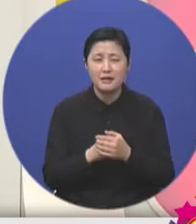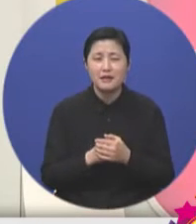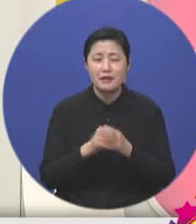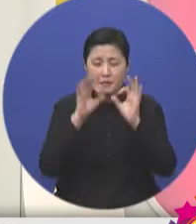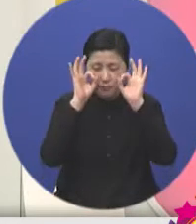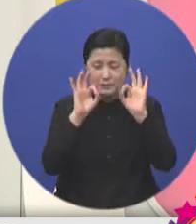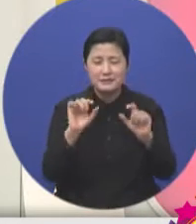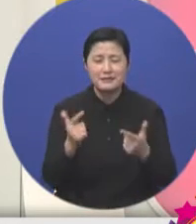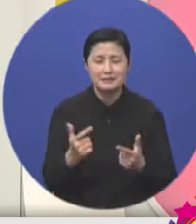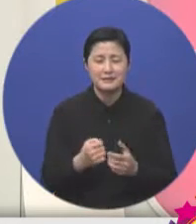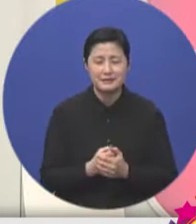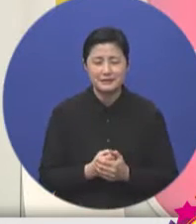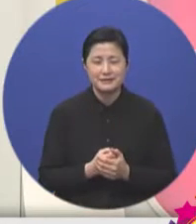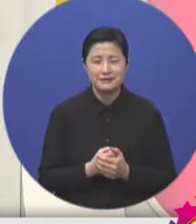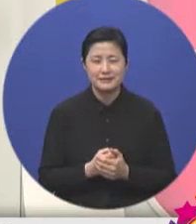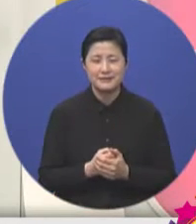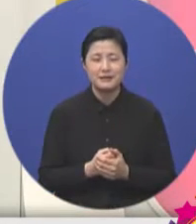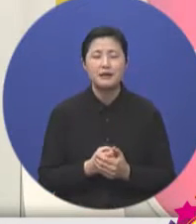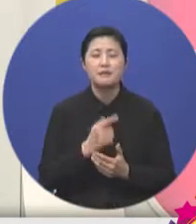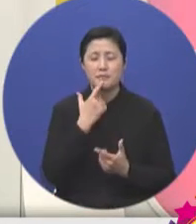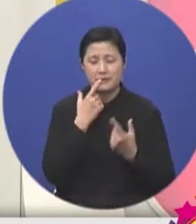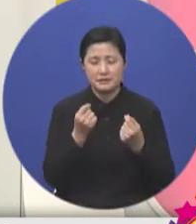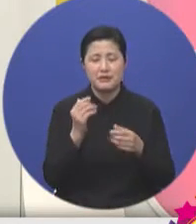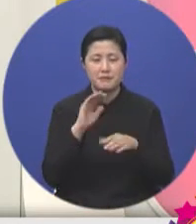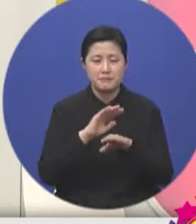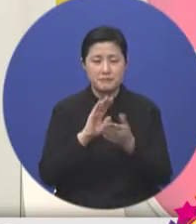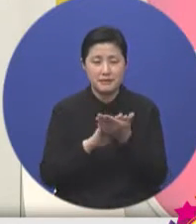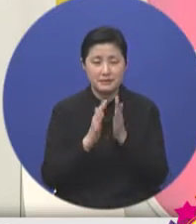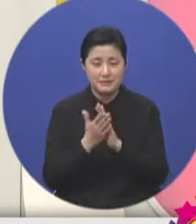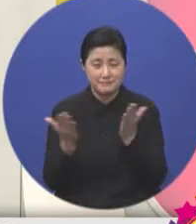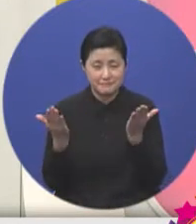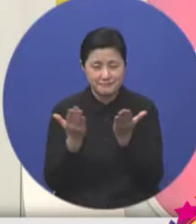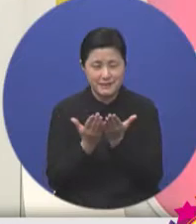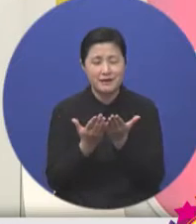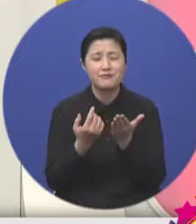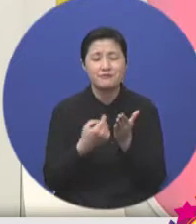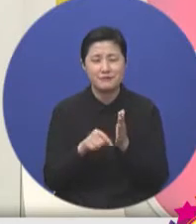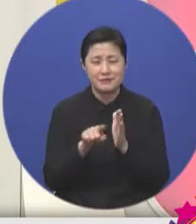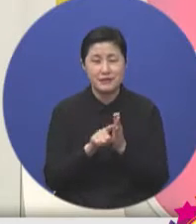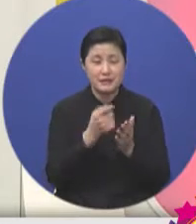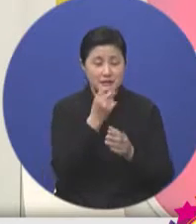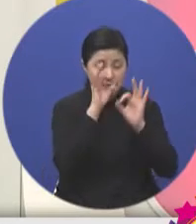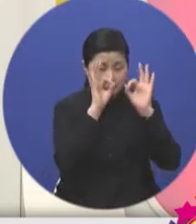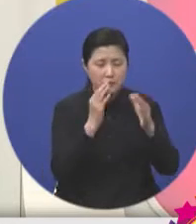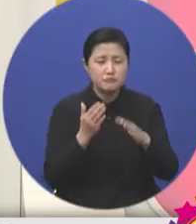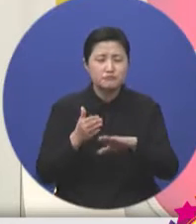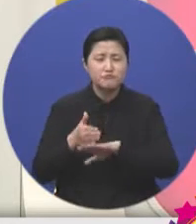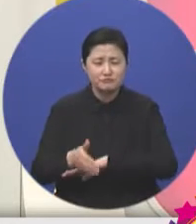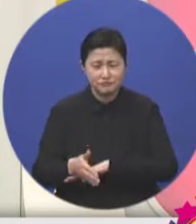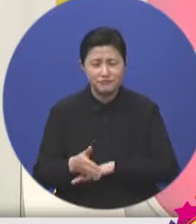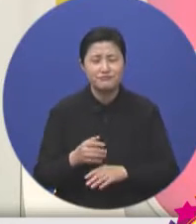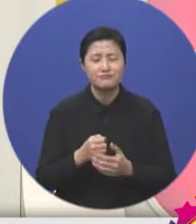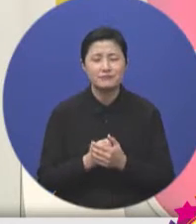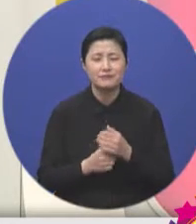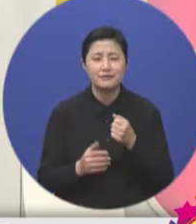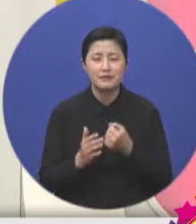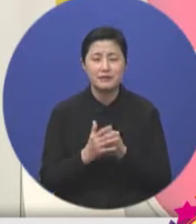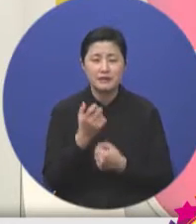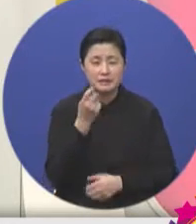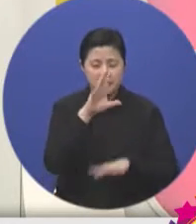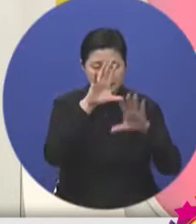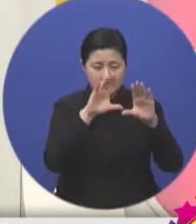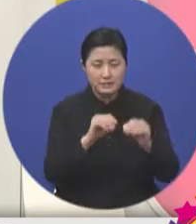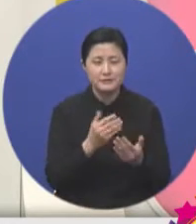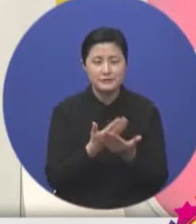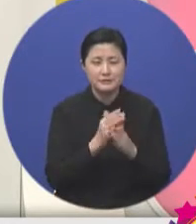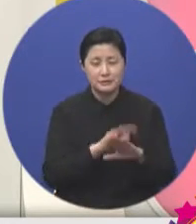봐요. 그래야지 맞아요. 박자가 딱 맞으니까. 테레비 보고 하면 박자가 서로 틀리거든요. 수학이하고. 그러니까 테레비는 꼭